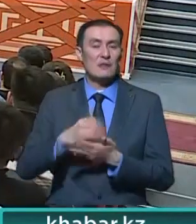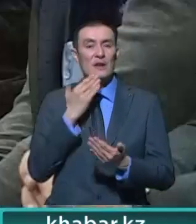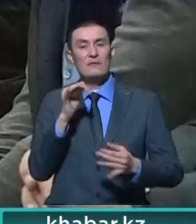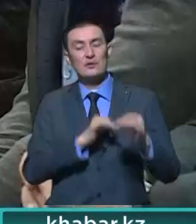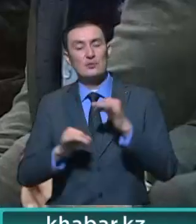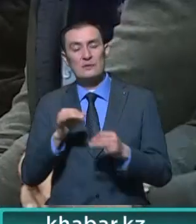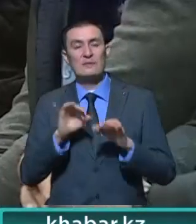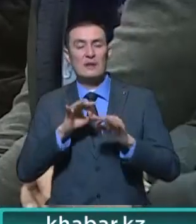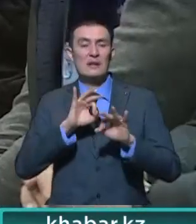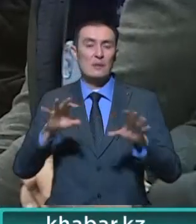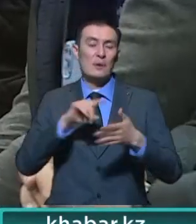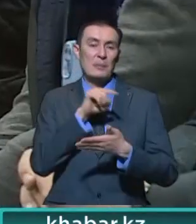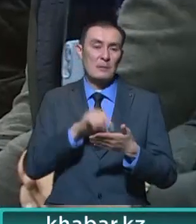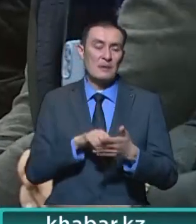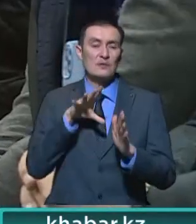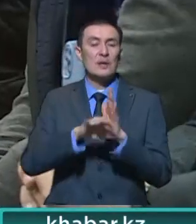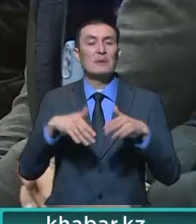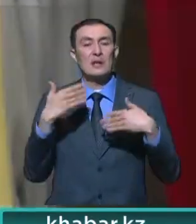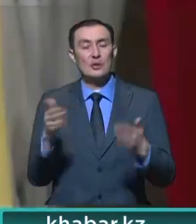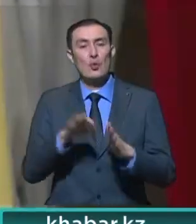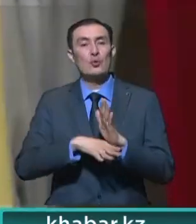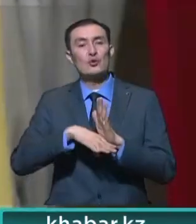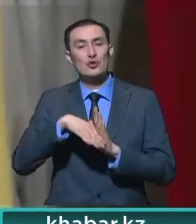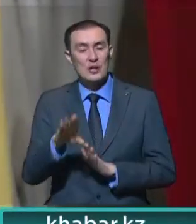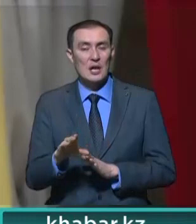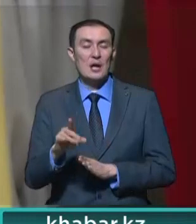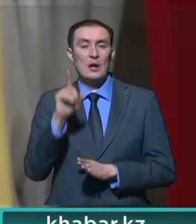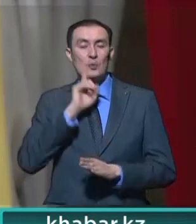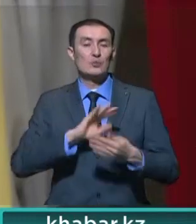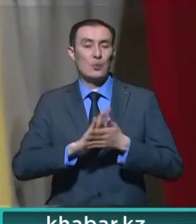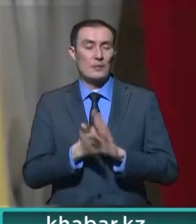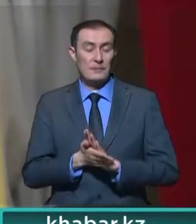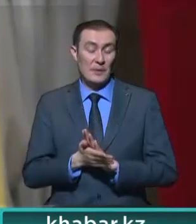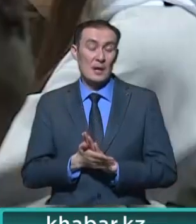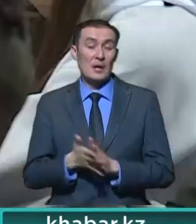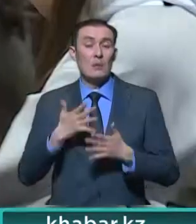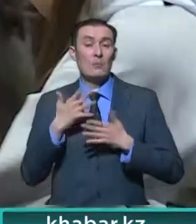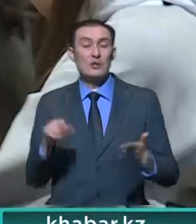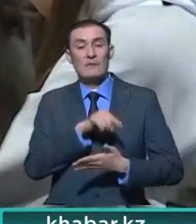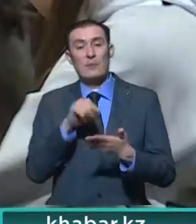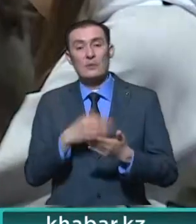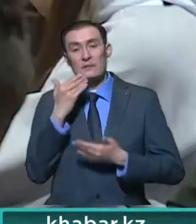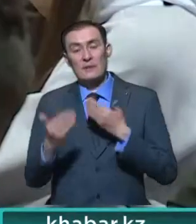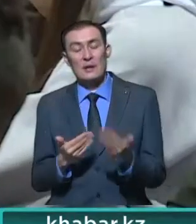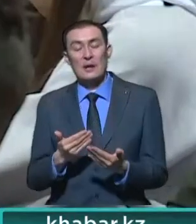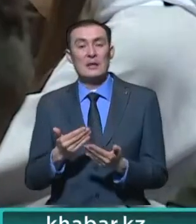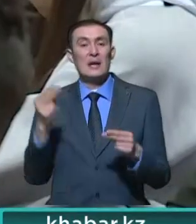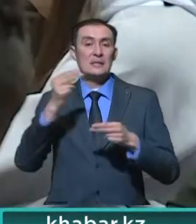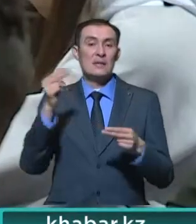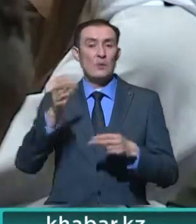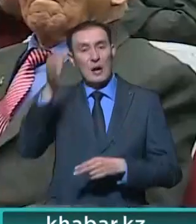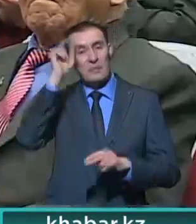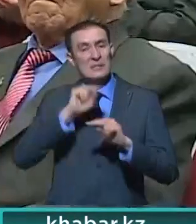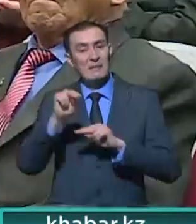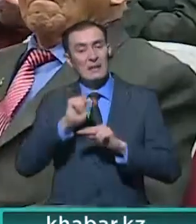дискуссии, рассказали о своих проблемах и внесли предложения по улучшению социальных условий. Больше всего вопросов задавали партийцам на тему